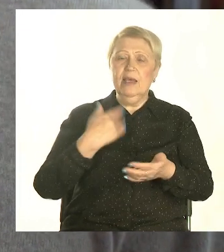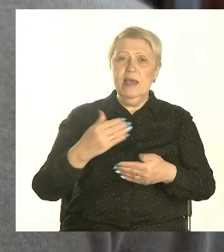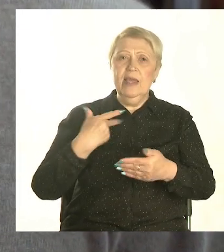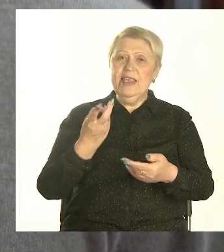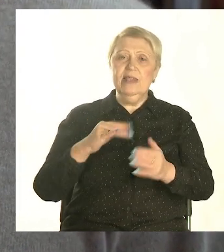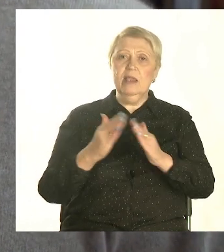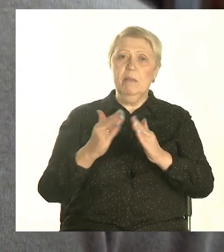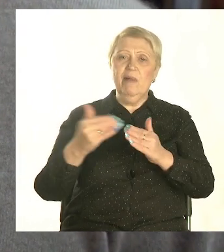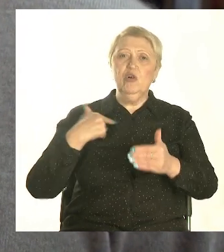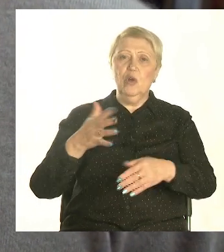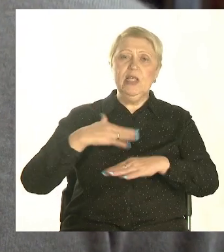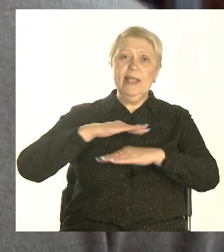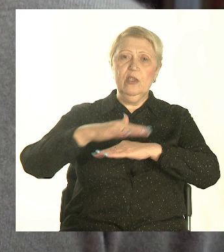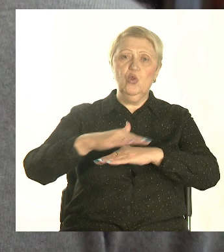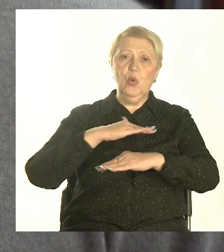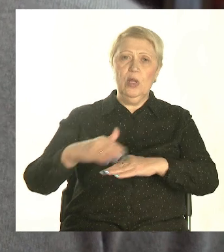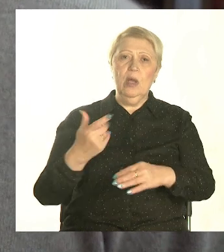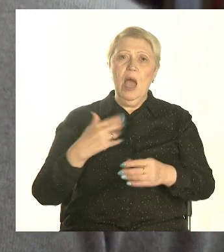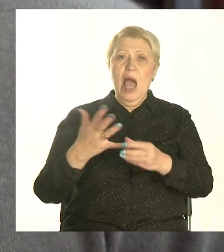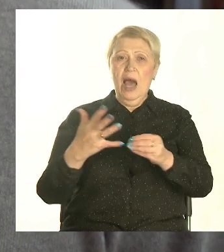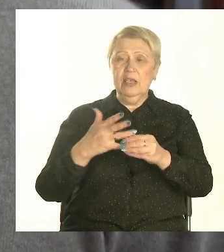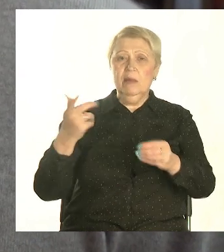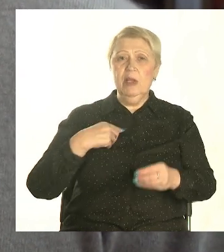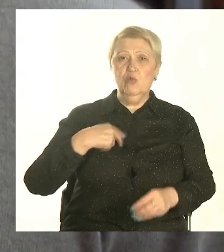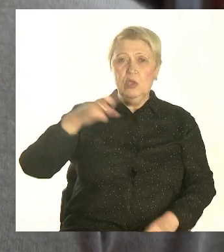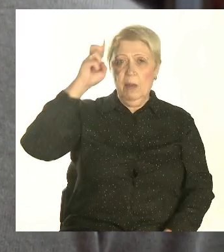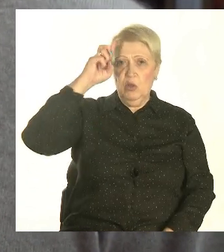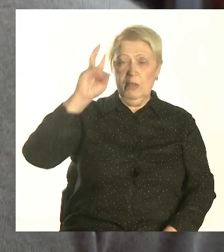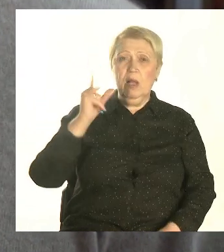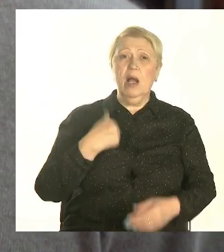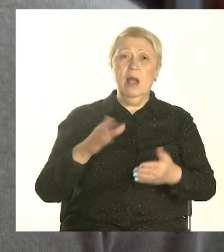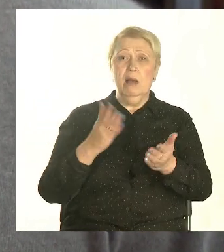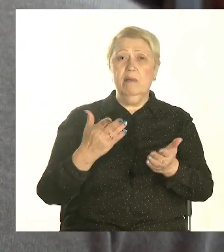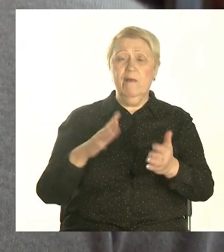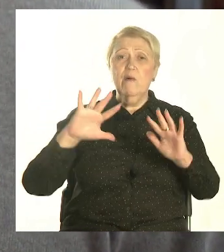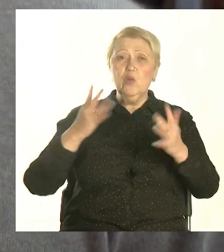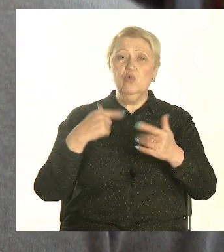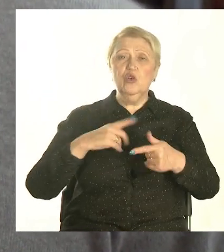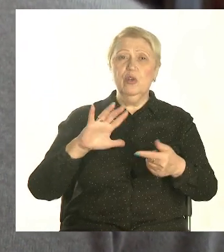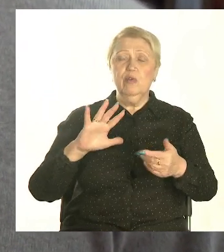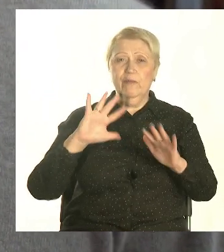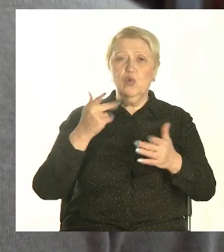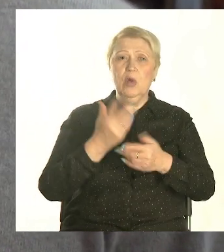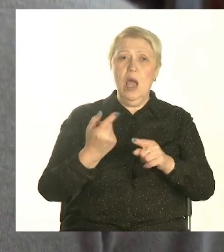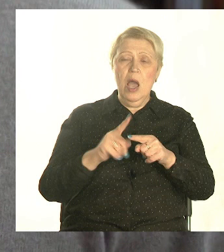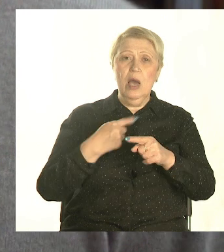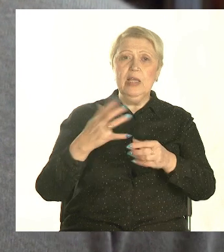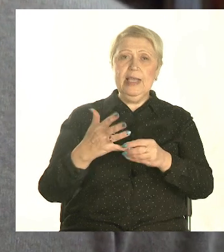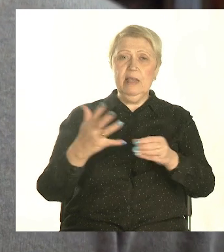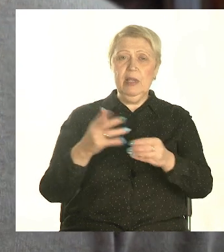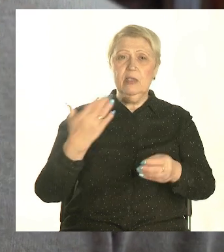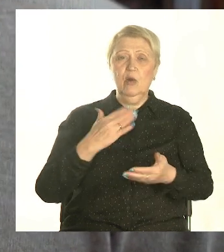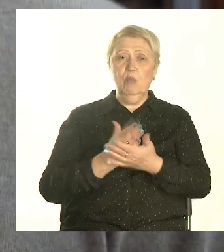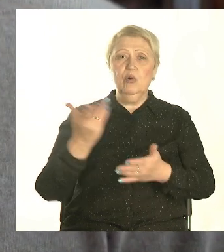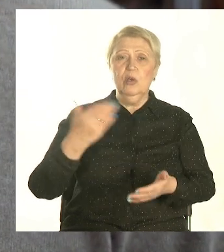территории, а на земле муниципальной. То есть, как здесь, да, в случае, если это муниципальная земля, значит, у